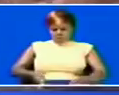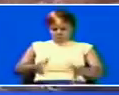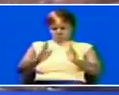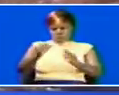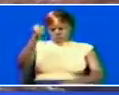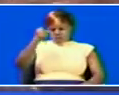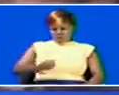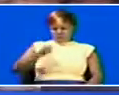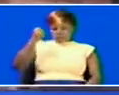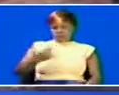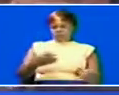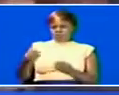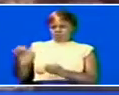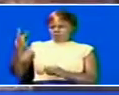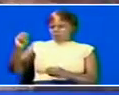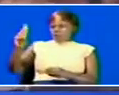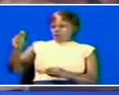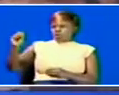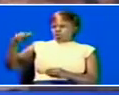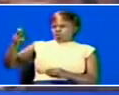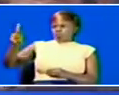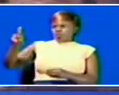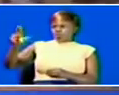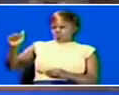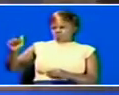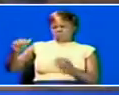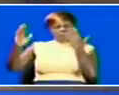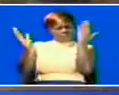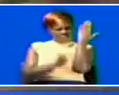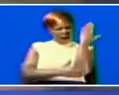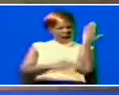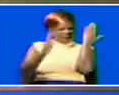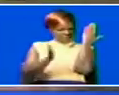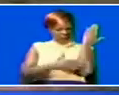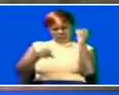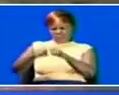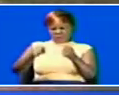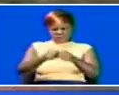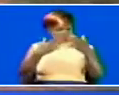mji wa Kajiado kuelekea Mashuru sasa haipitiki kwa urahisi.